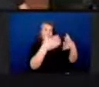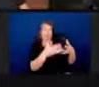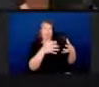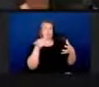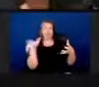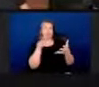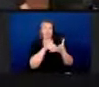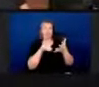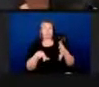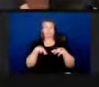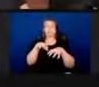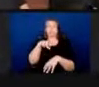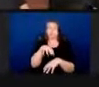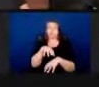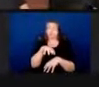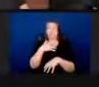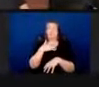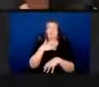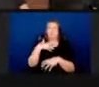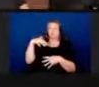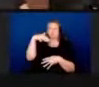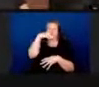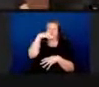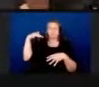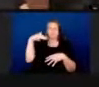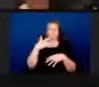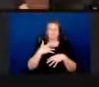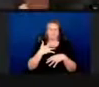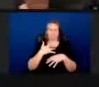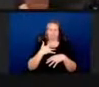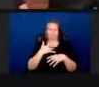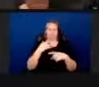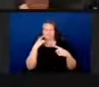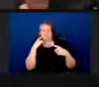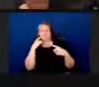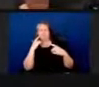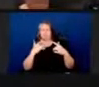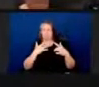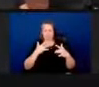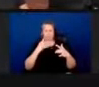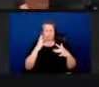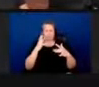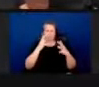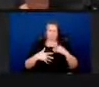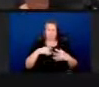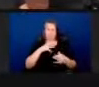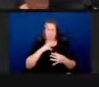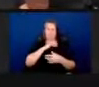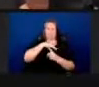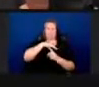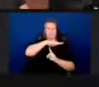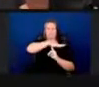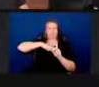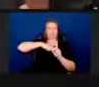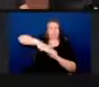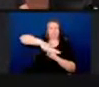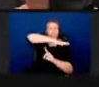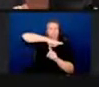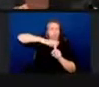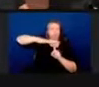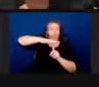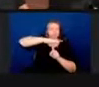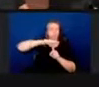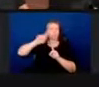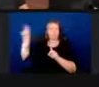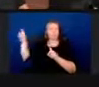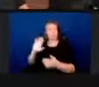tunalenga mambo ambayo watoto wanaona, wanahisi wakati ambapo wako katika shule hizi.